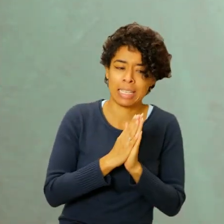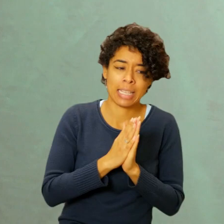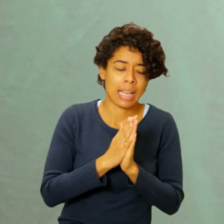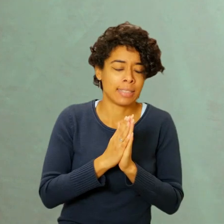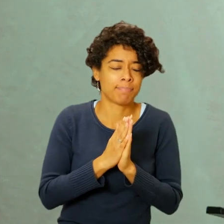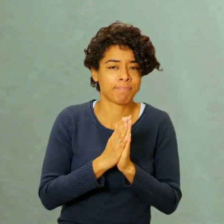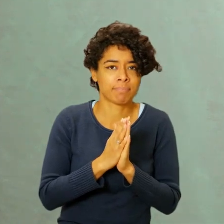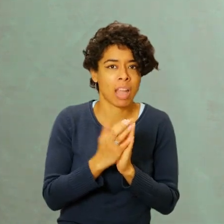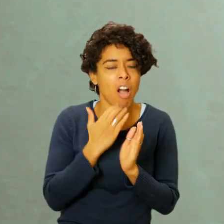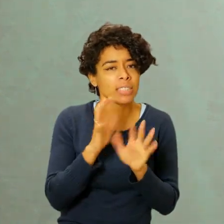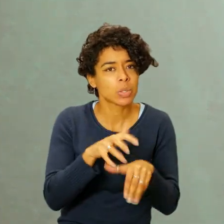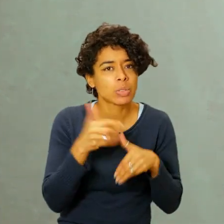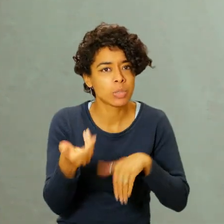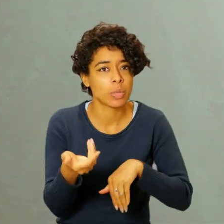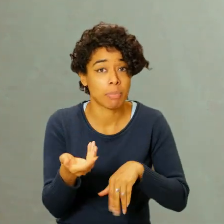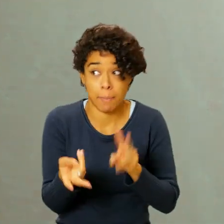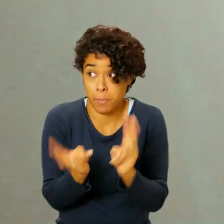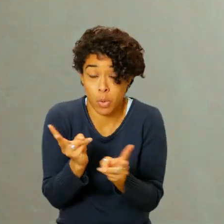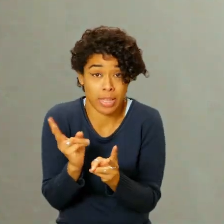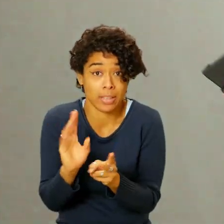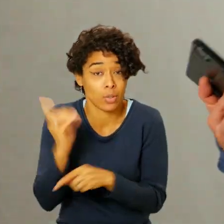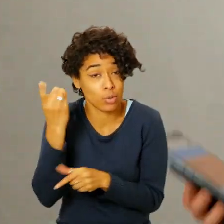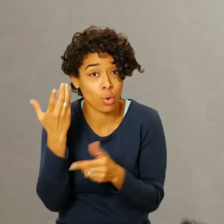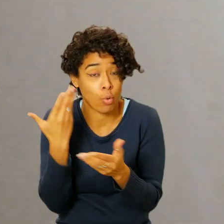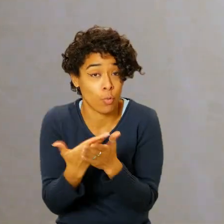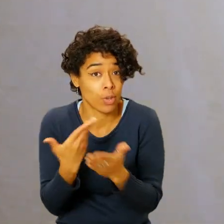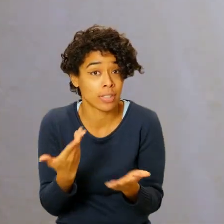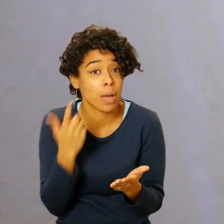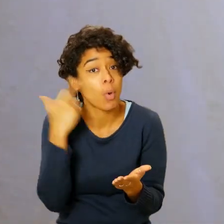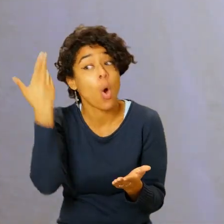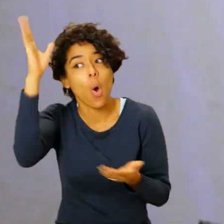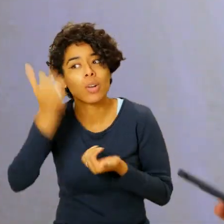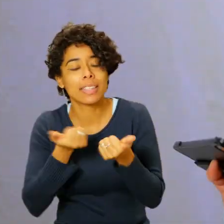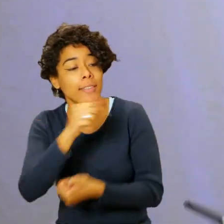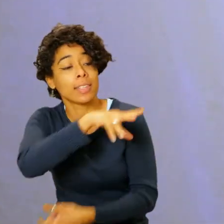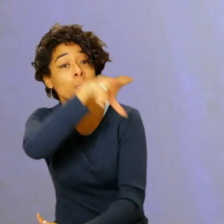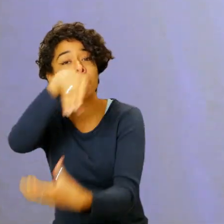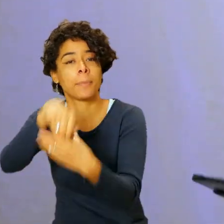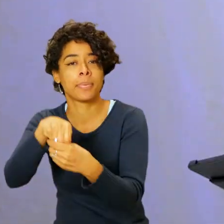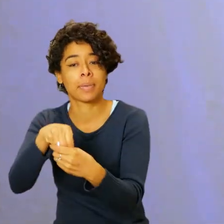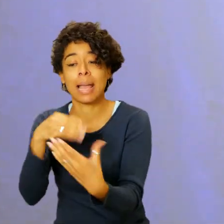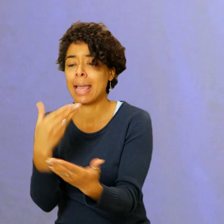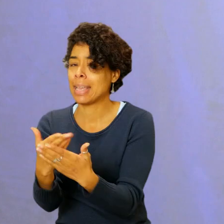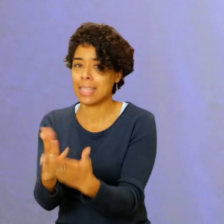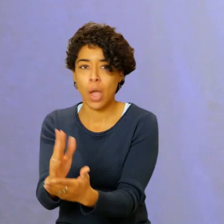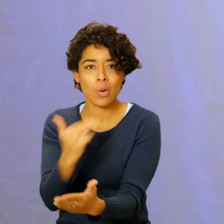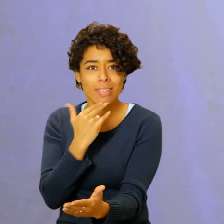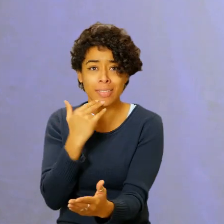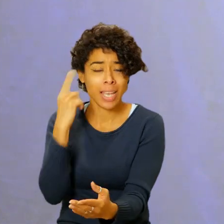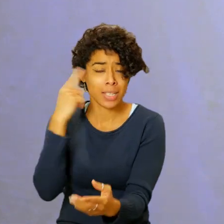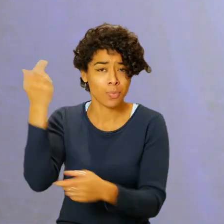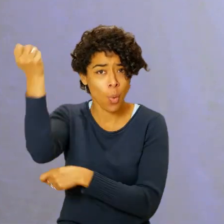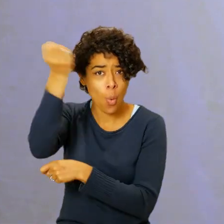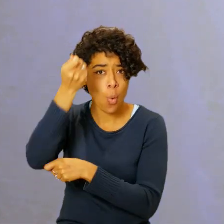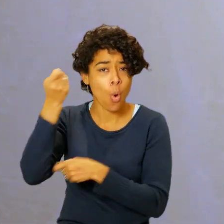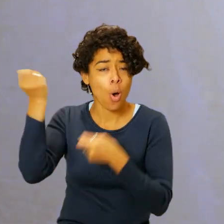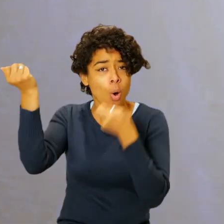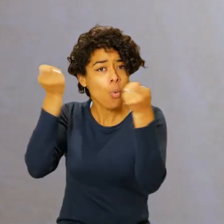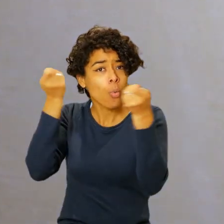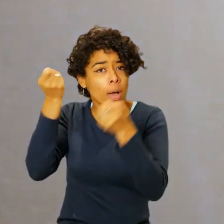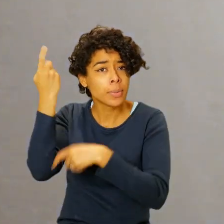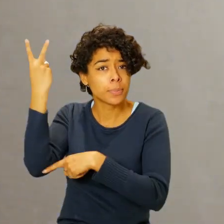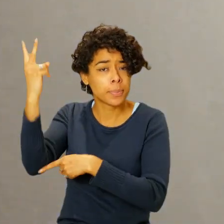déplaît, alors que peut-être c'est ça que Dieu veut parce qu'il veut t'emmener dans un autre service où tu vas pouvoir être efficace pour le royaume des cieux.